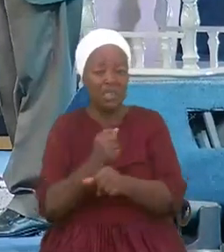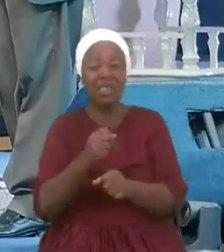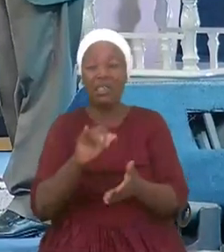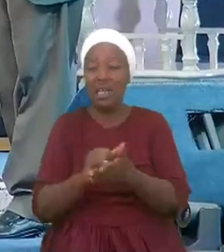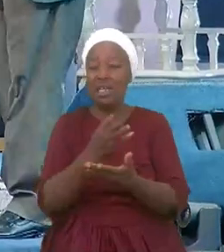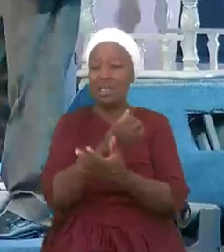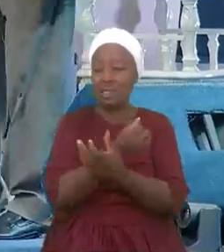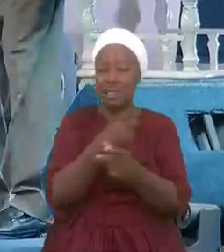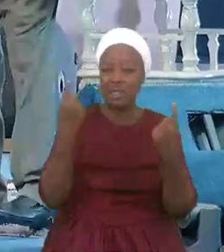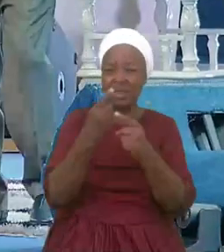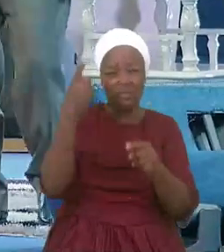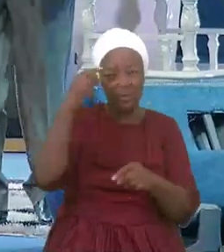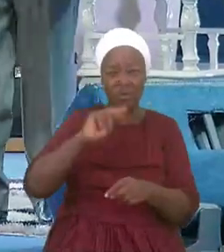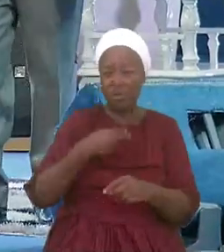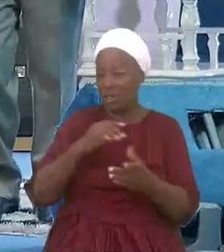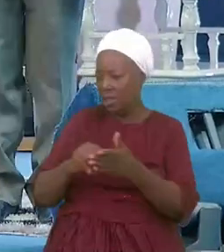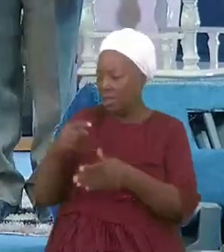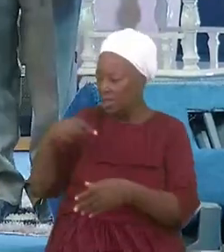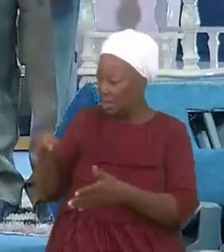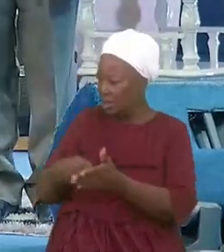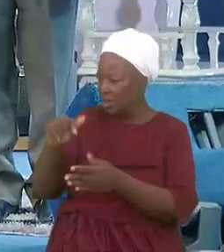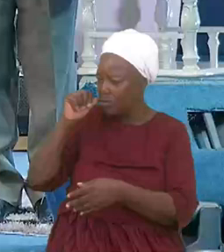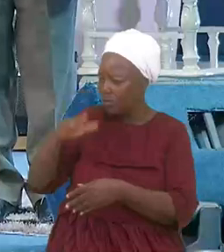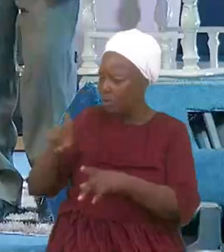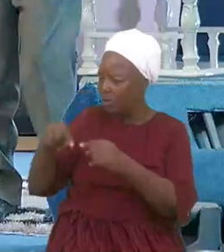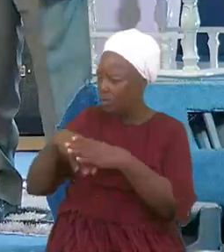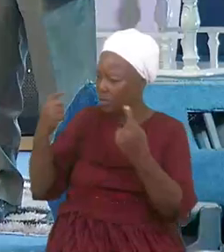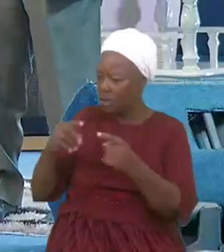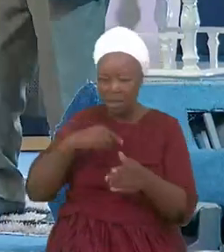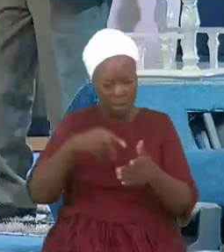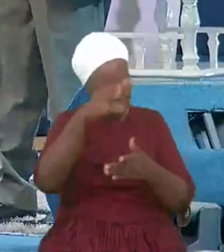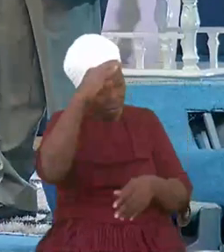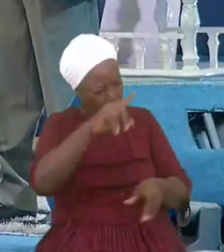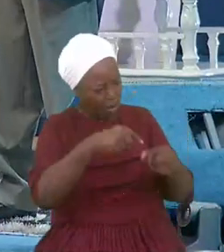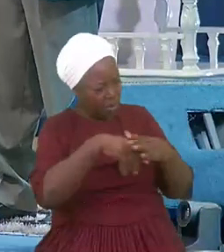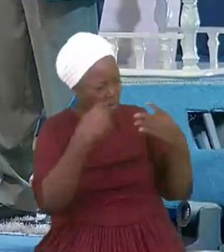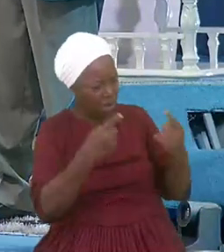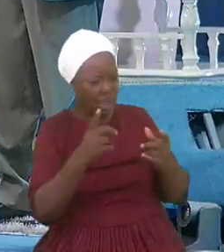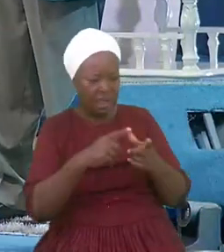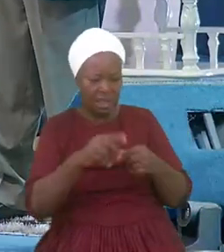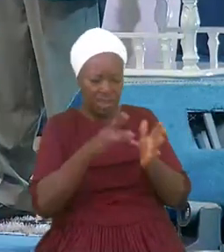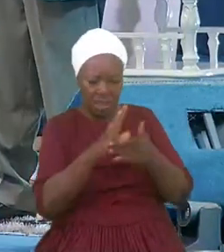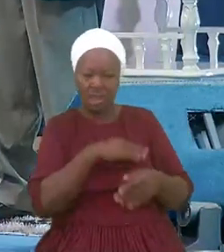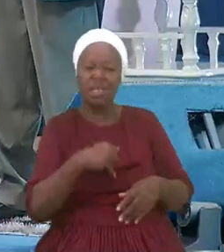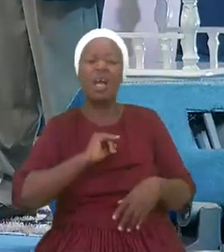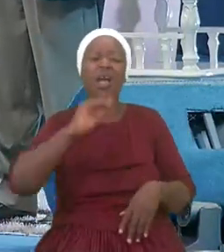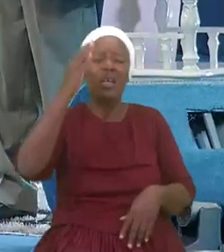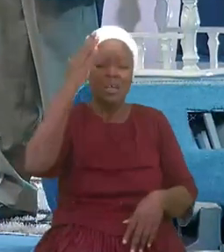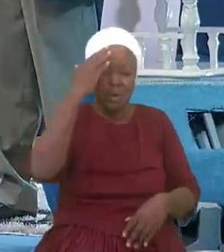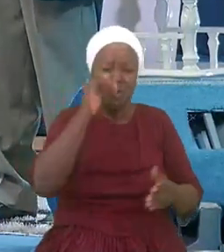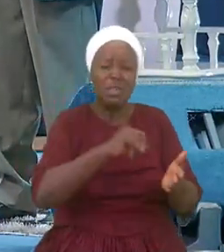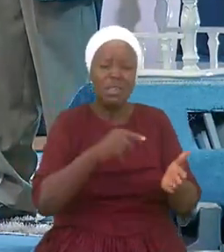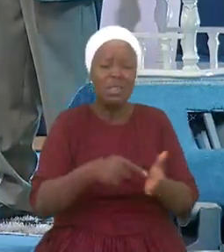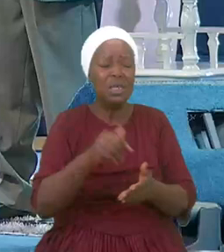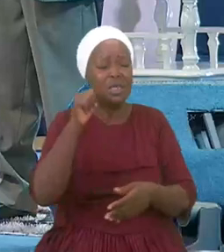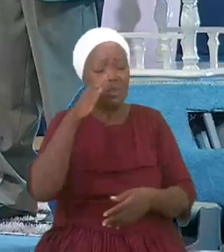juste voici celui qui la femme qui a commis le péché l'homme qui a comme le péché mais Jésus Christ